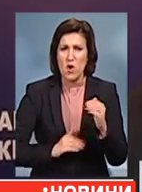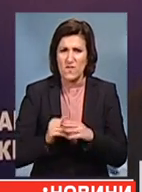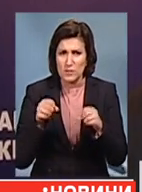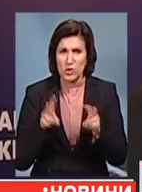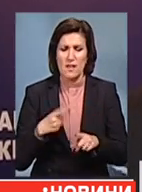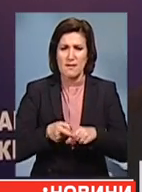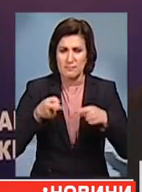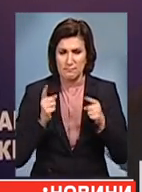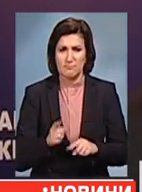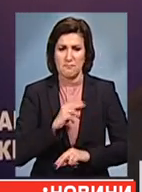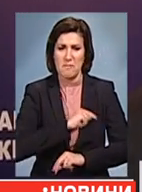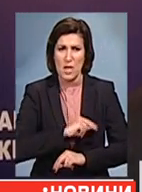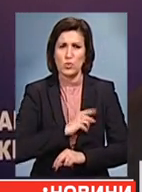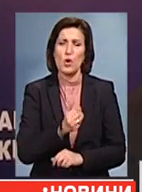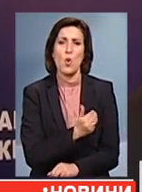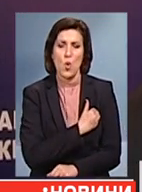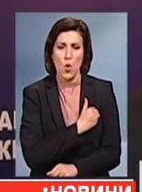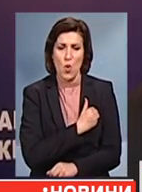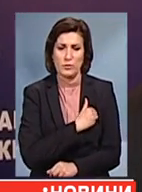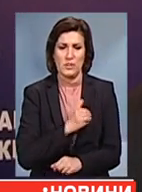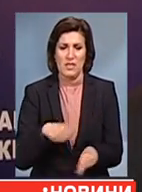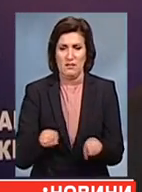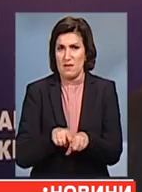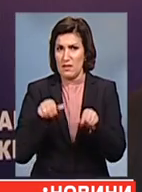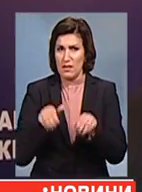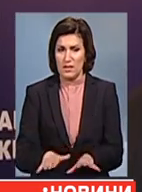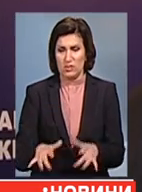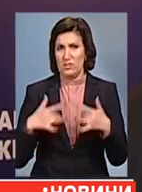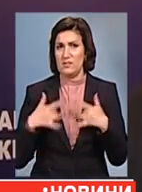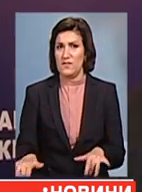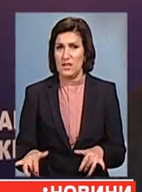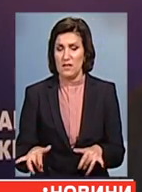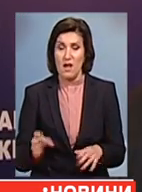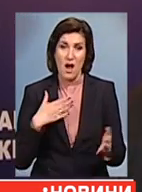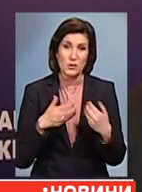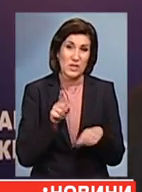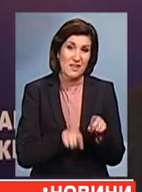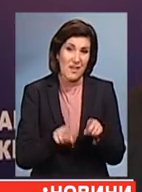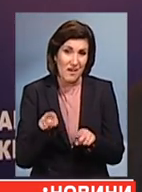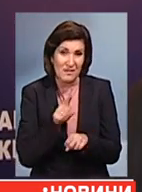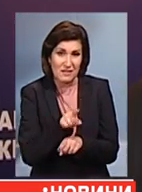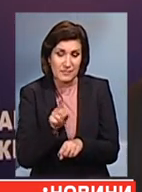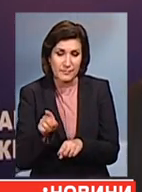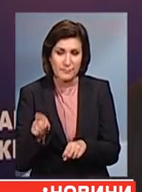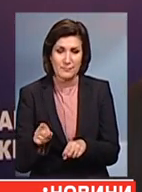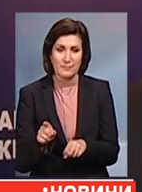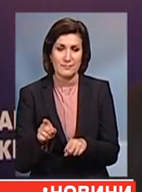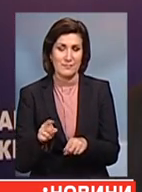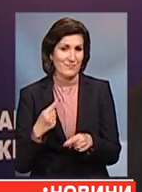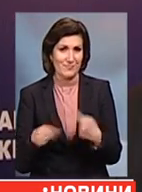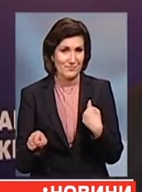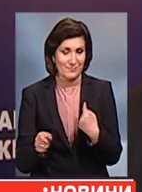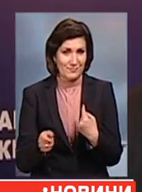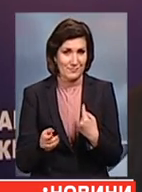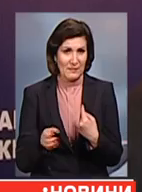дійсно працює, хоче, прийнято таке рішення, як звільнення, а стосовно деяких інших, зовсім